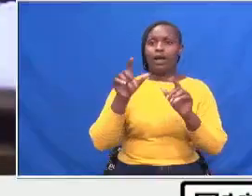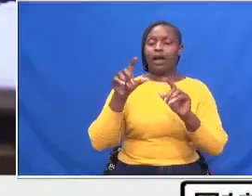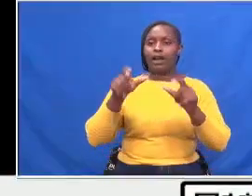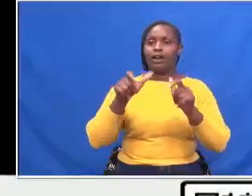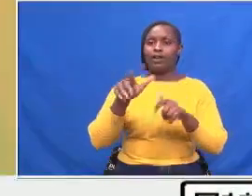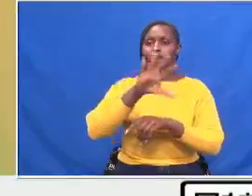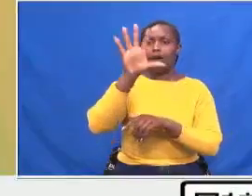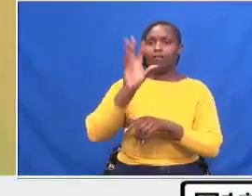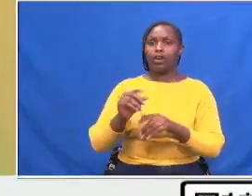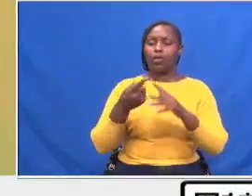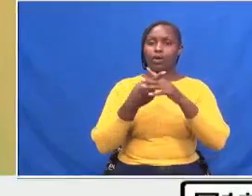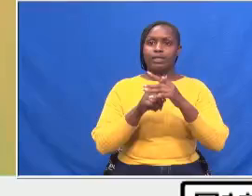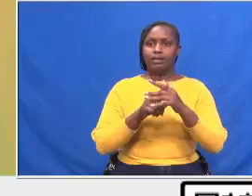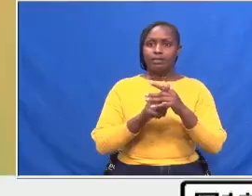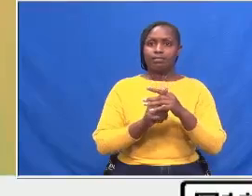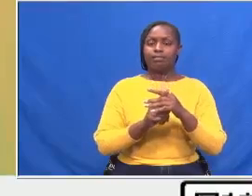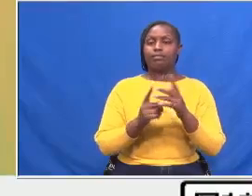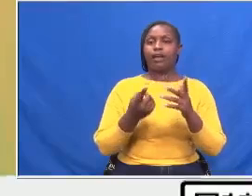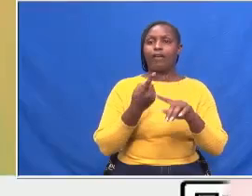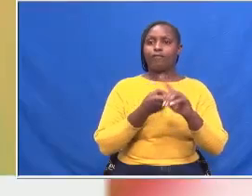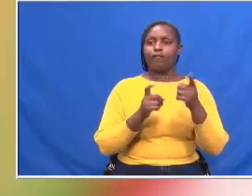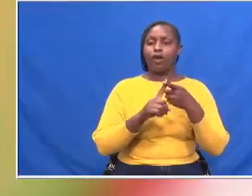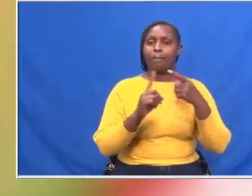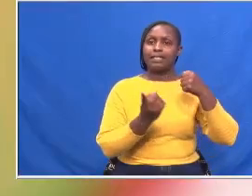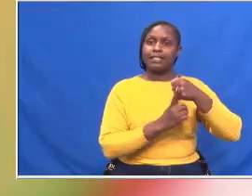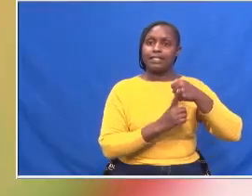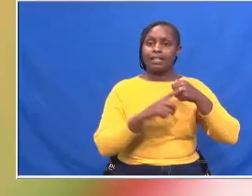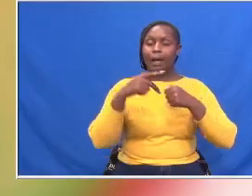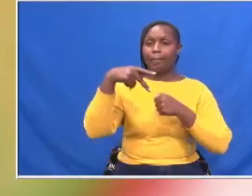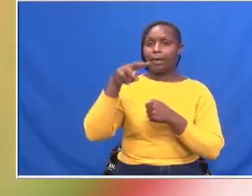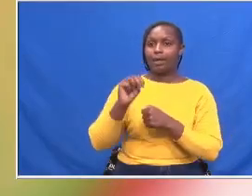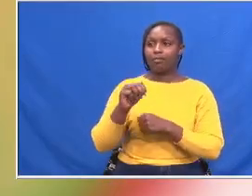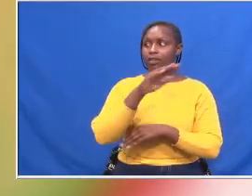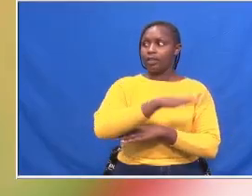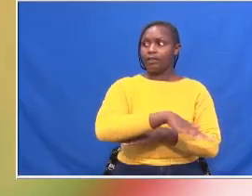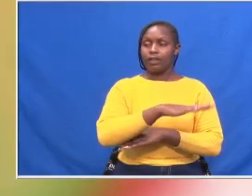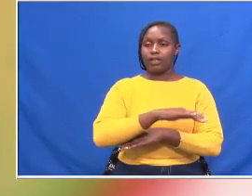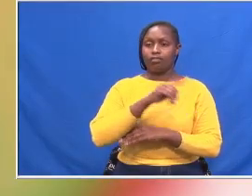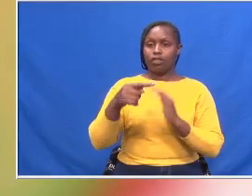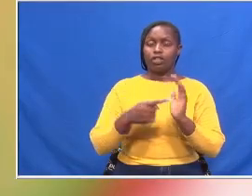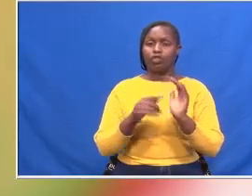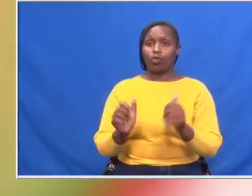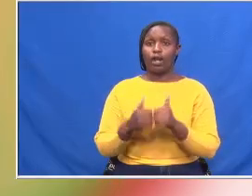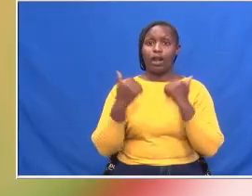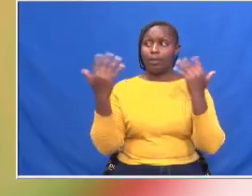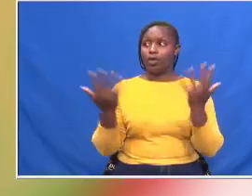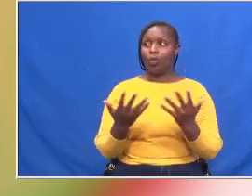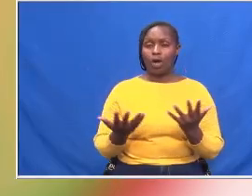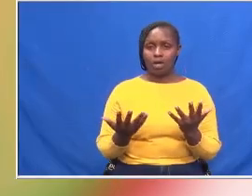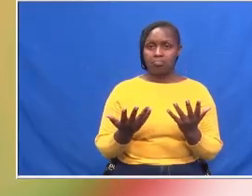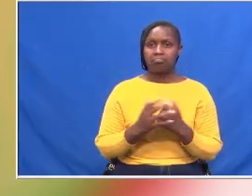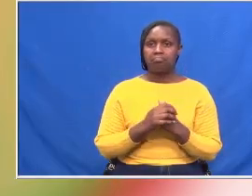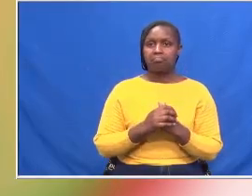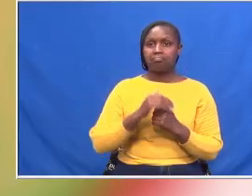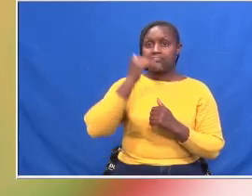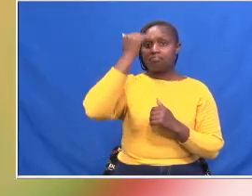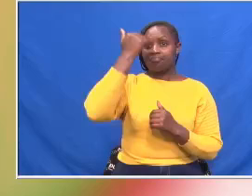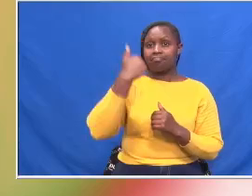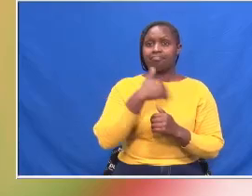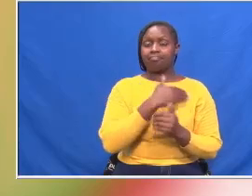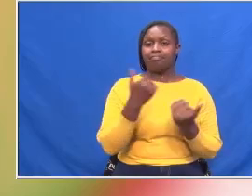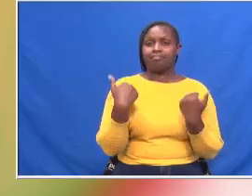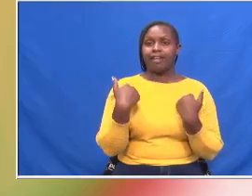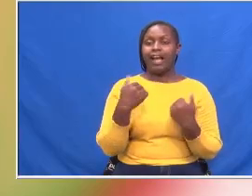huu kuanzia saa 12 jioni. Mjadala huu ambao utafanyika katika chuo kikuu cha kibinafsi cha Katoliki cha Afrika